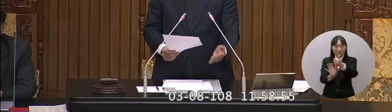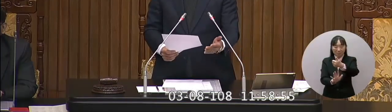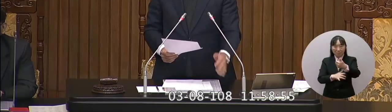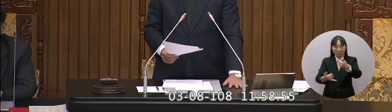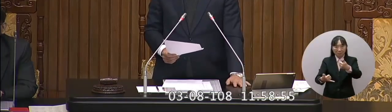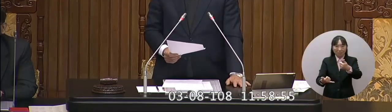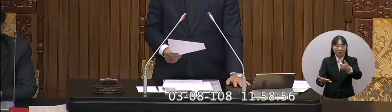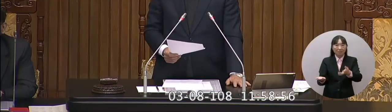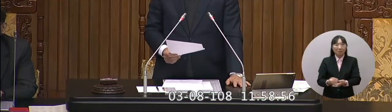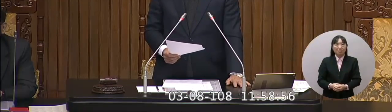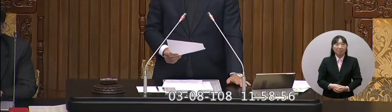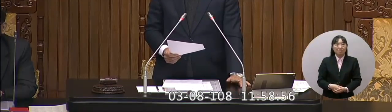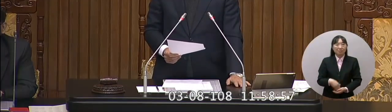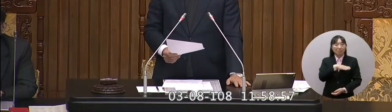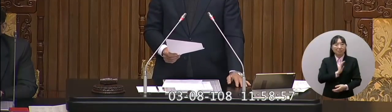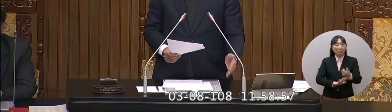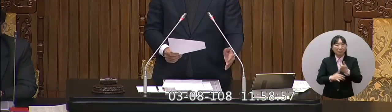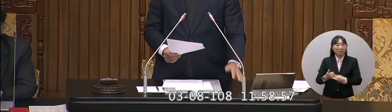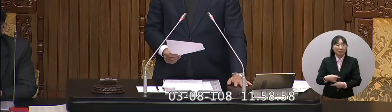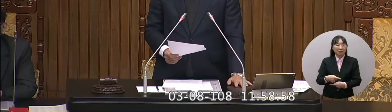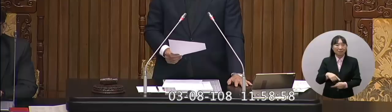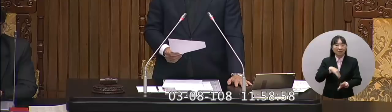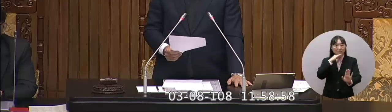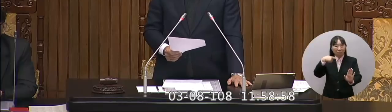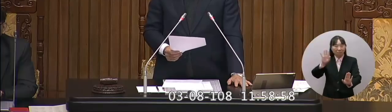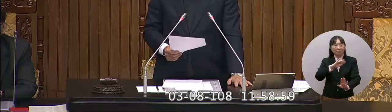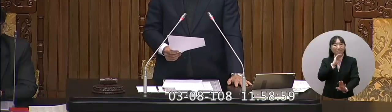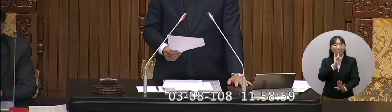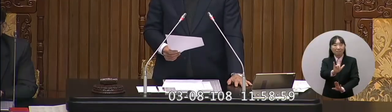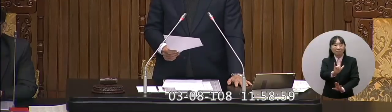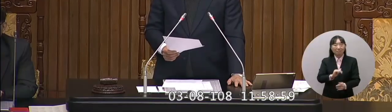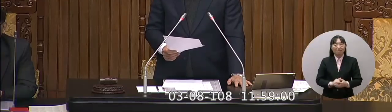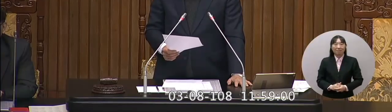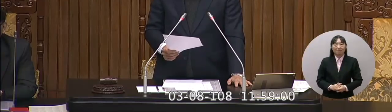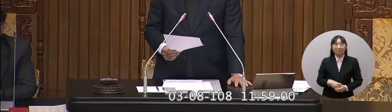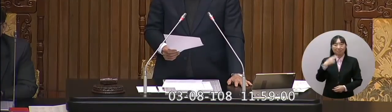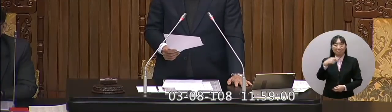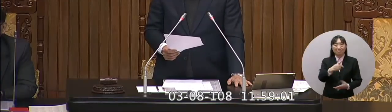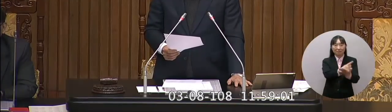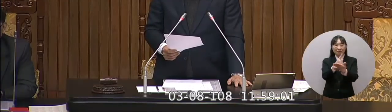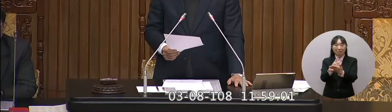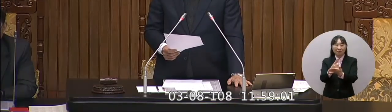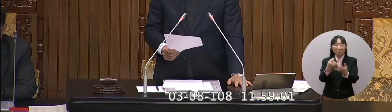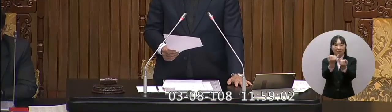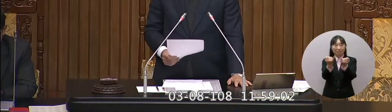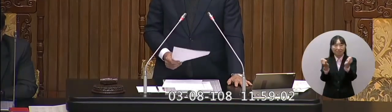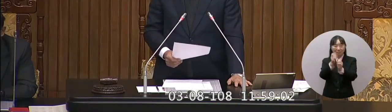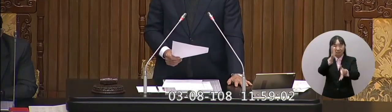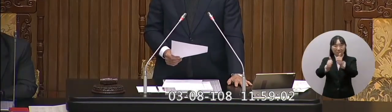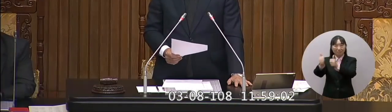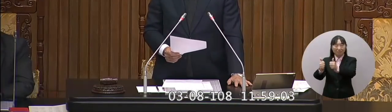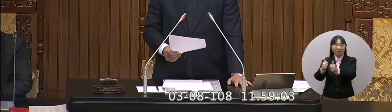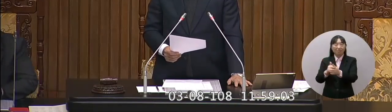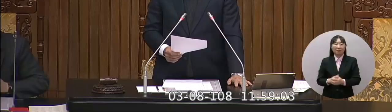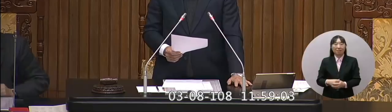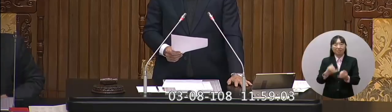员。邱委员啊，邱委员，等一下再走啊！啊，还有我们所有的女性阁员，还有